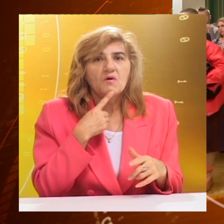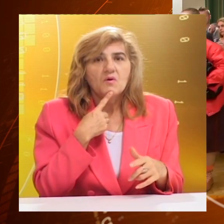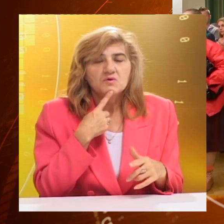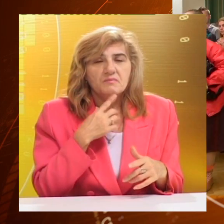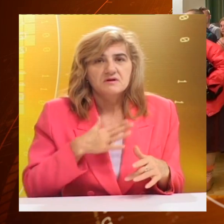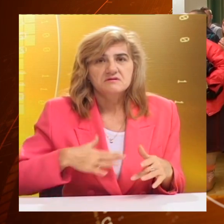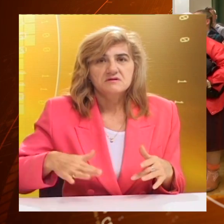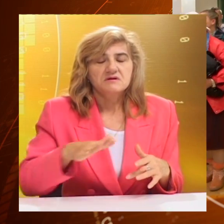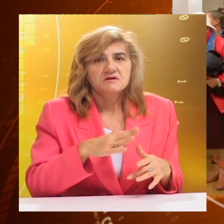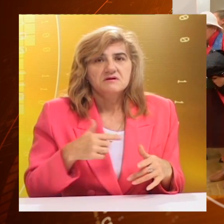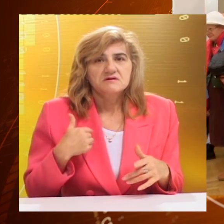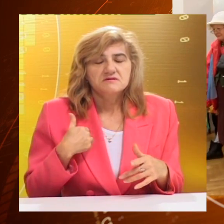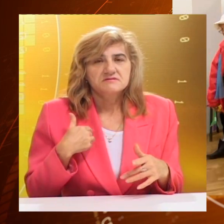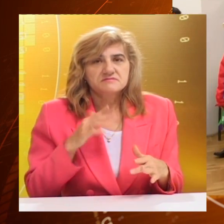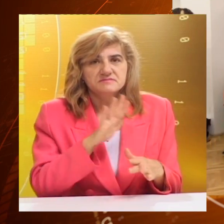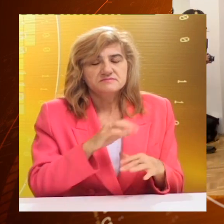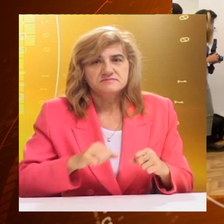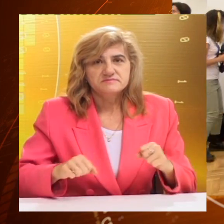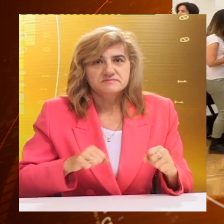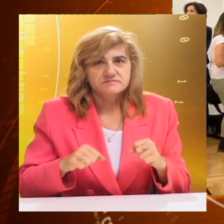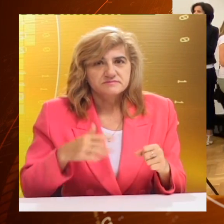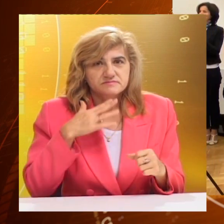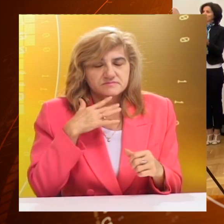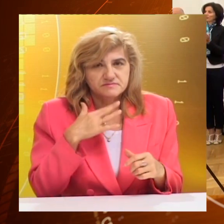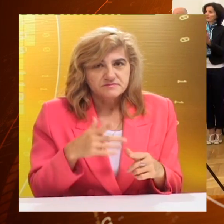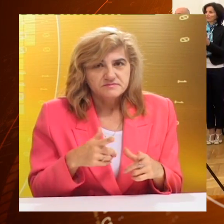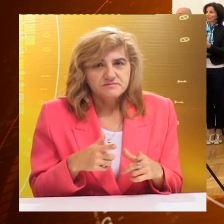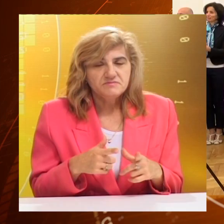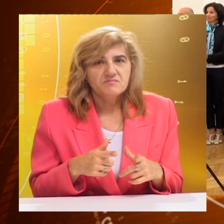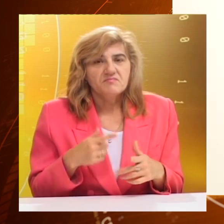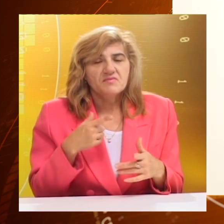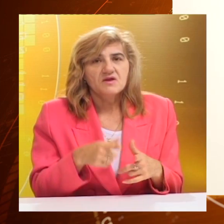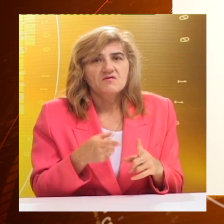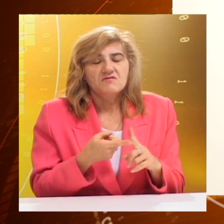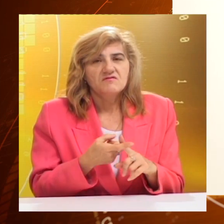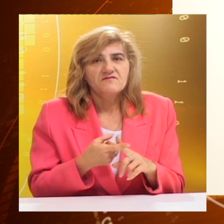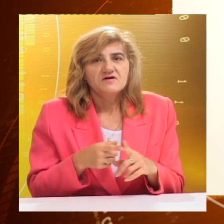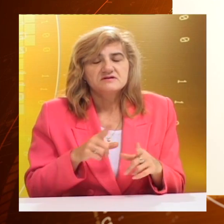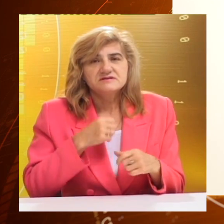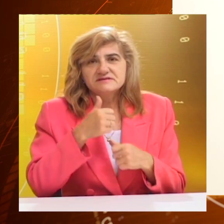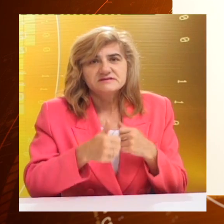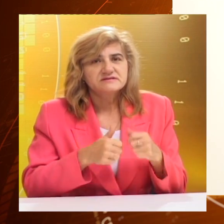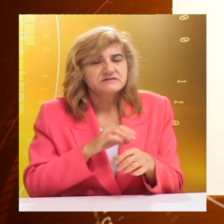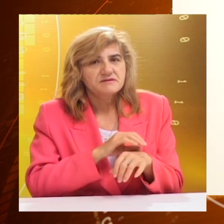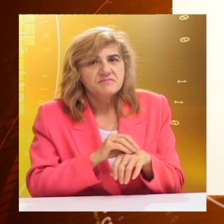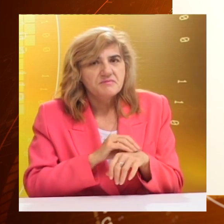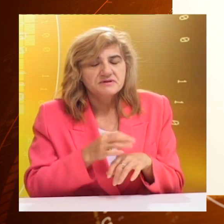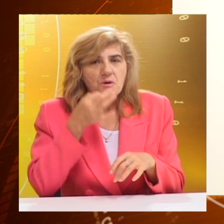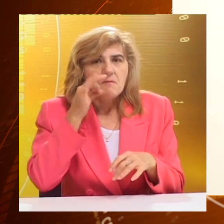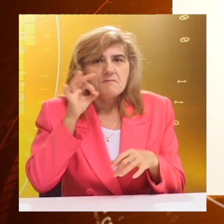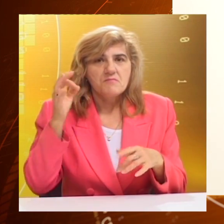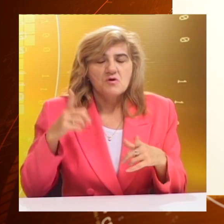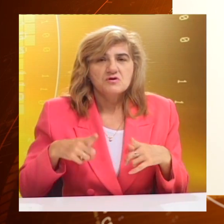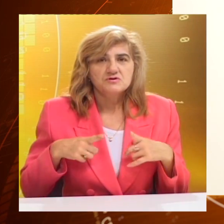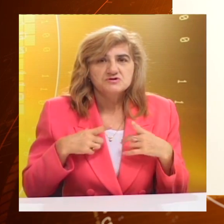načine. Oktobar je posvećen našim najstarijim sugrađanima. Po rečima direktora Gerontološkog centra Subotica, tematika kojom se bave tokom celog